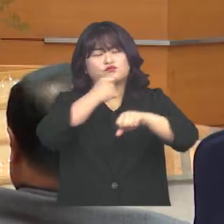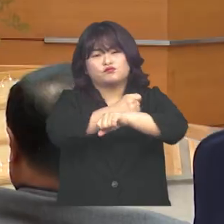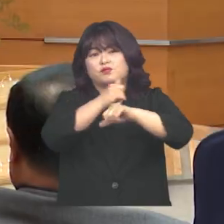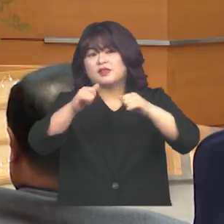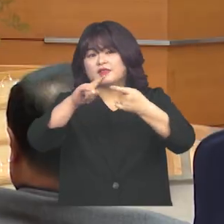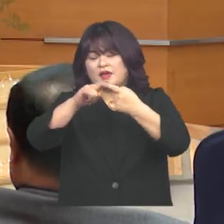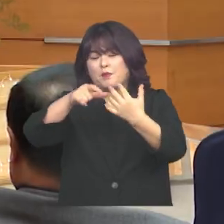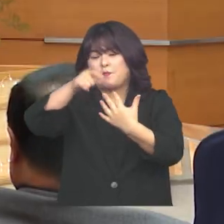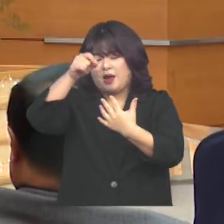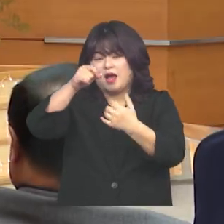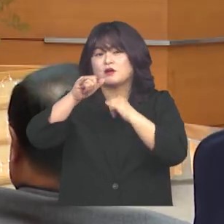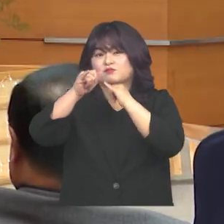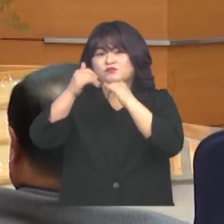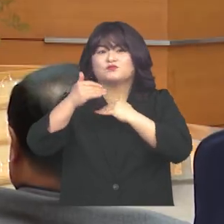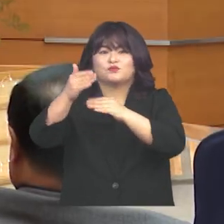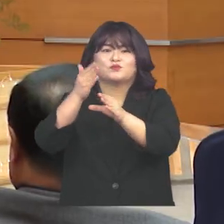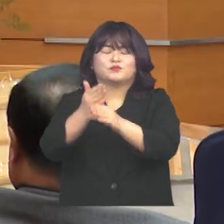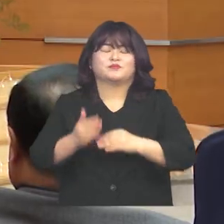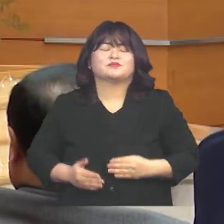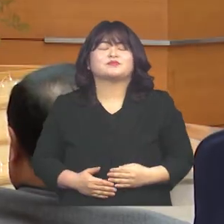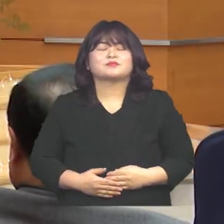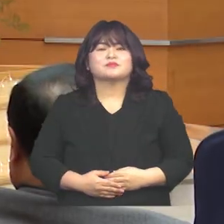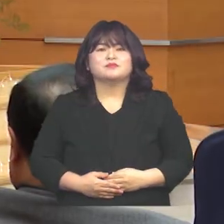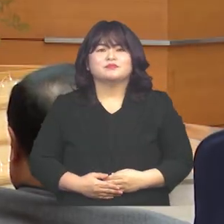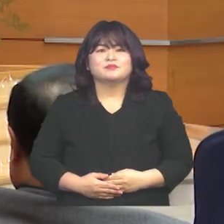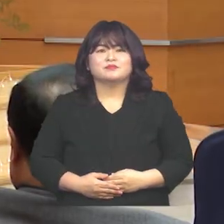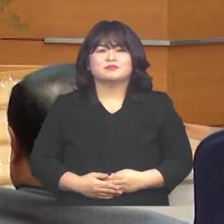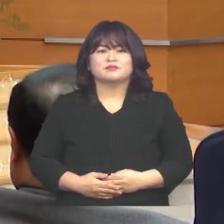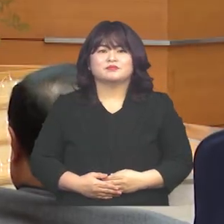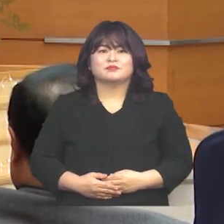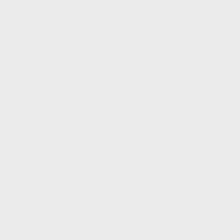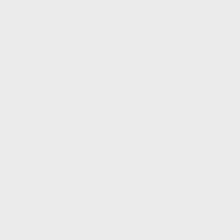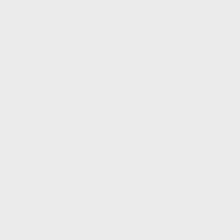확대에 공헌한 이들을 선정해 표창하고 있습니다.